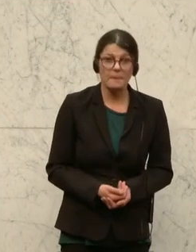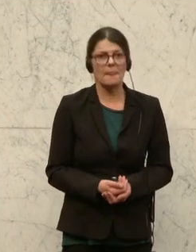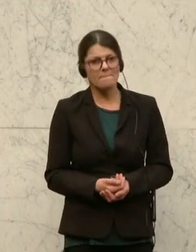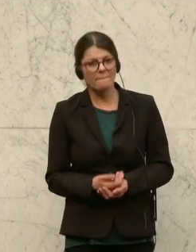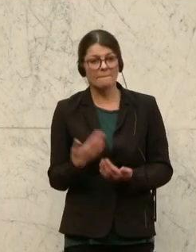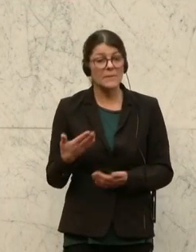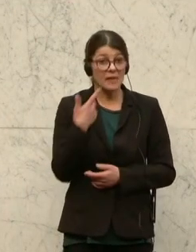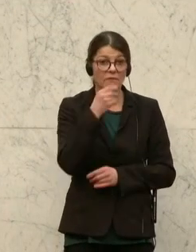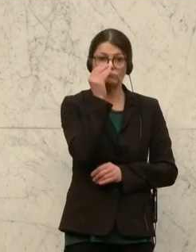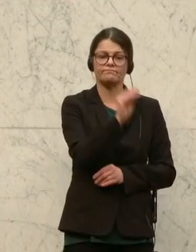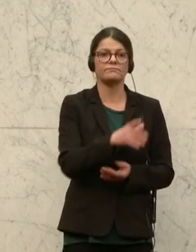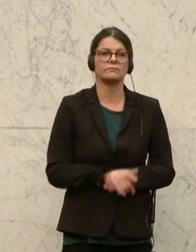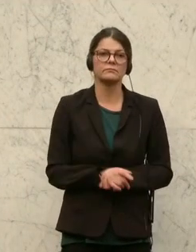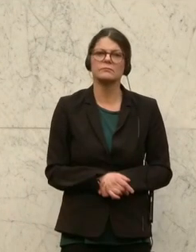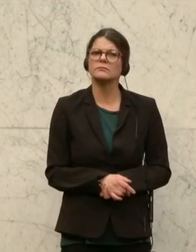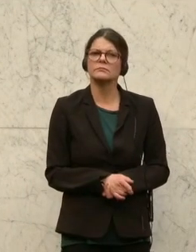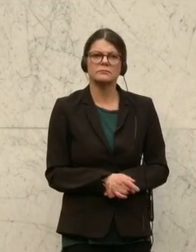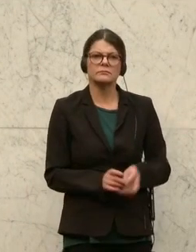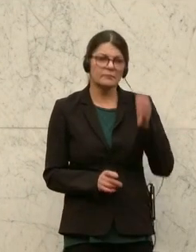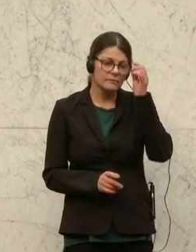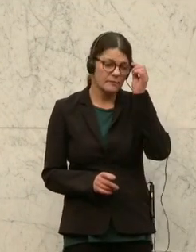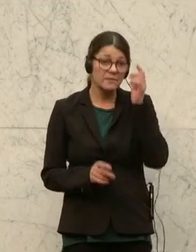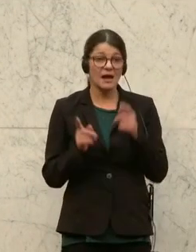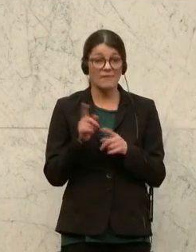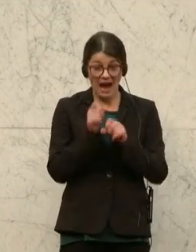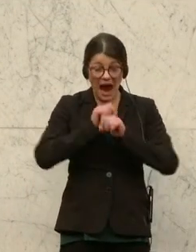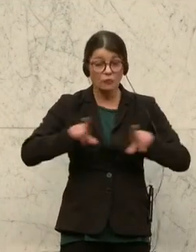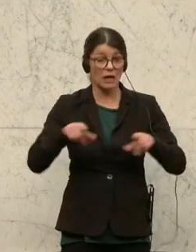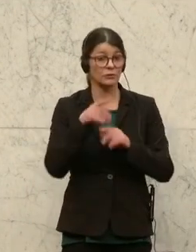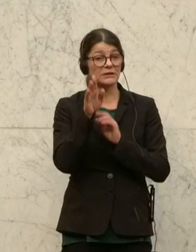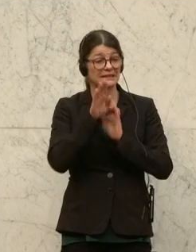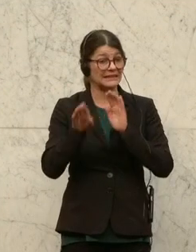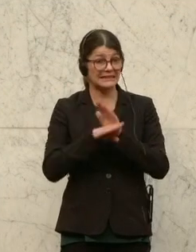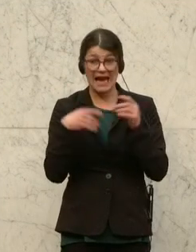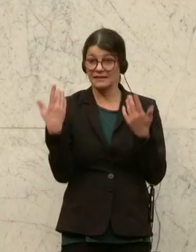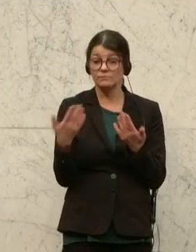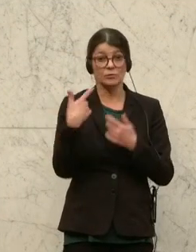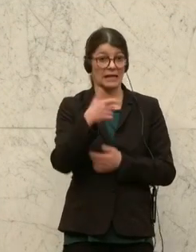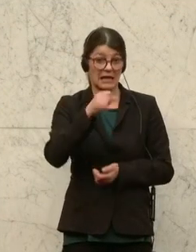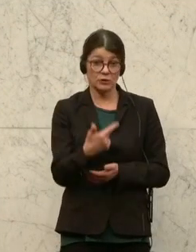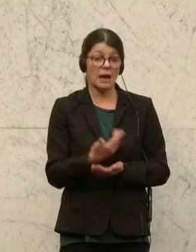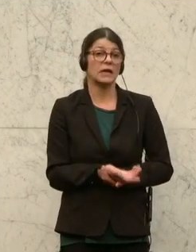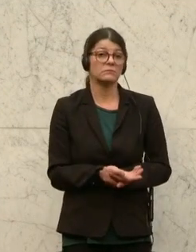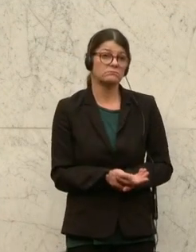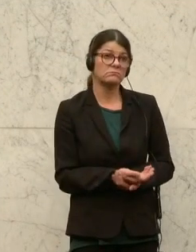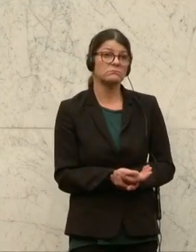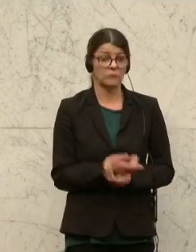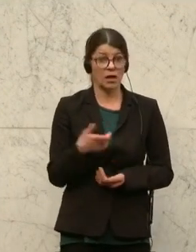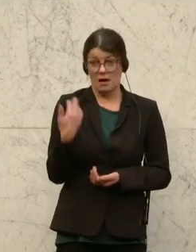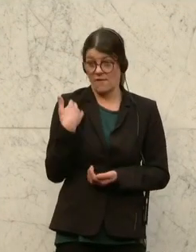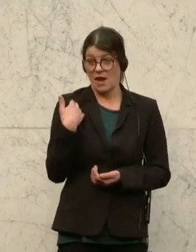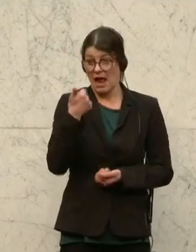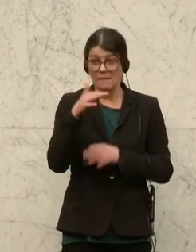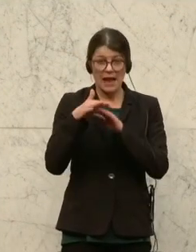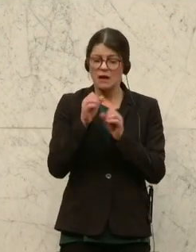Da darf ich Ihnen mitteilen, dass das Ausschreibungsgesetz 2021 eben in dieser Legislatur an einer Stelle